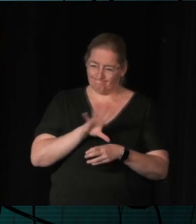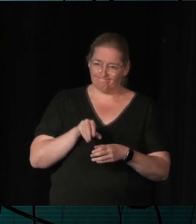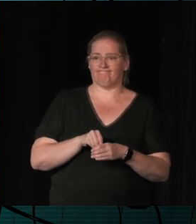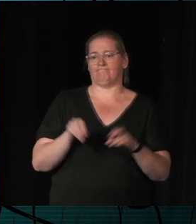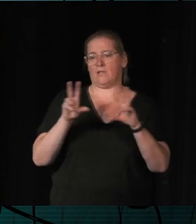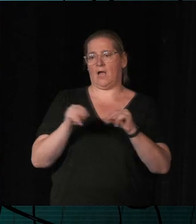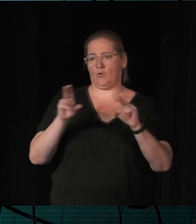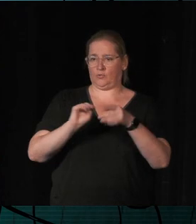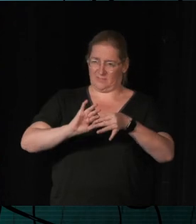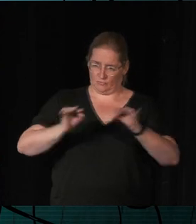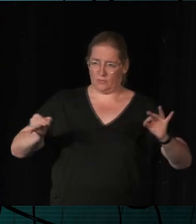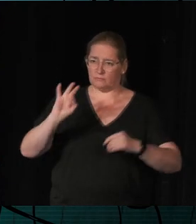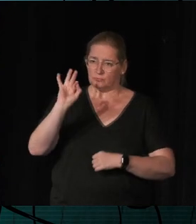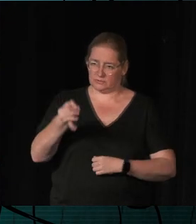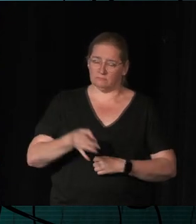Raconter un truc.